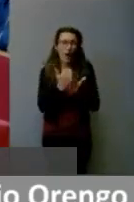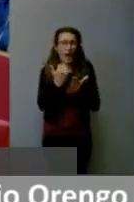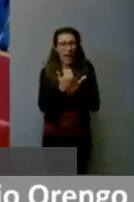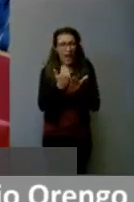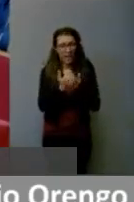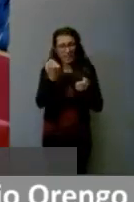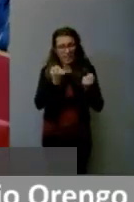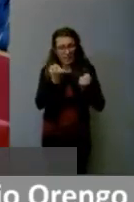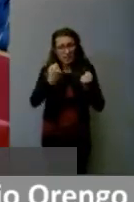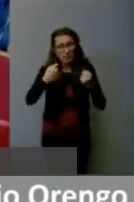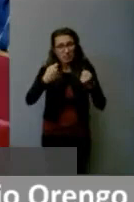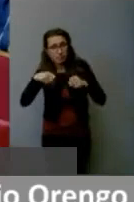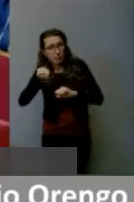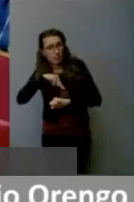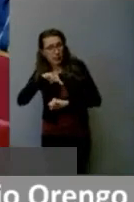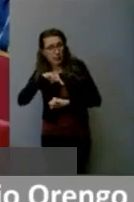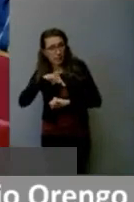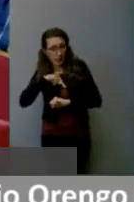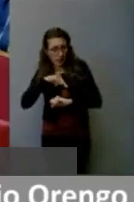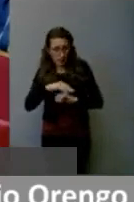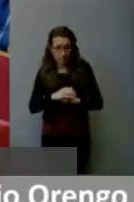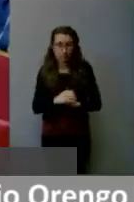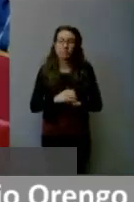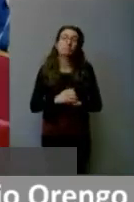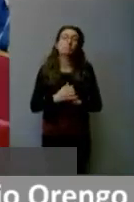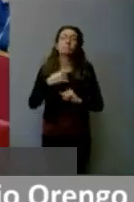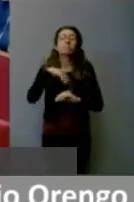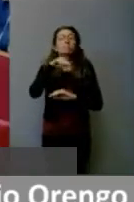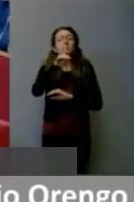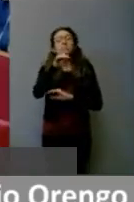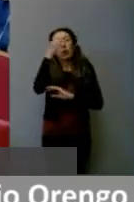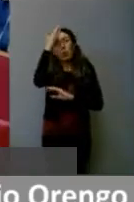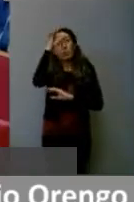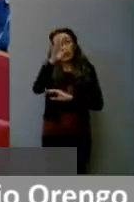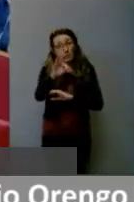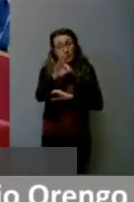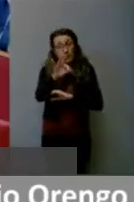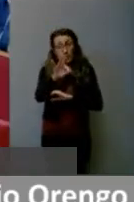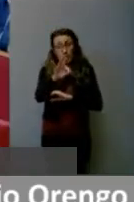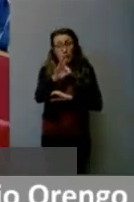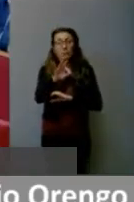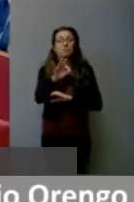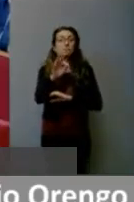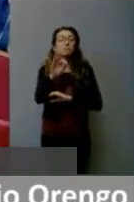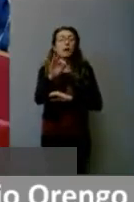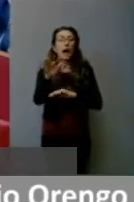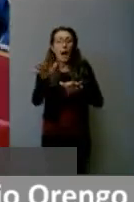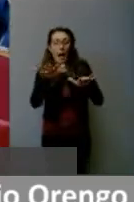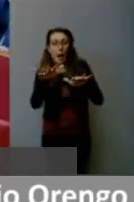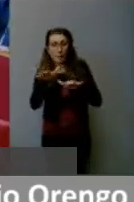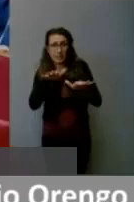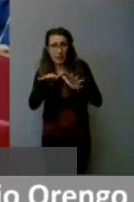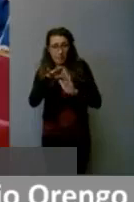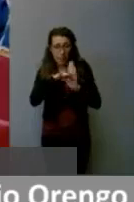io chiedevo con questa interpellanza, assessore, se è nei programmi